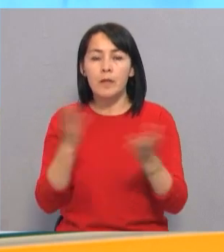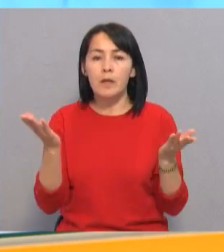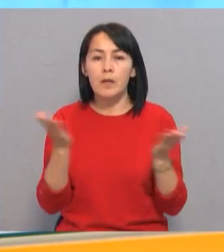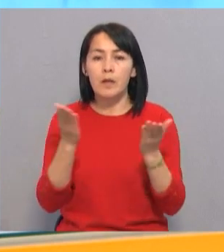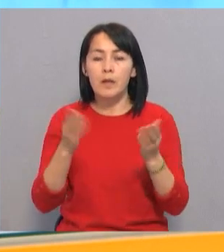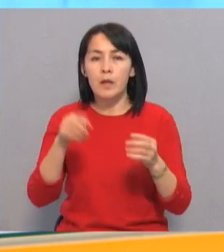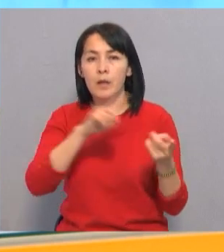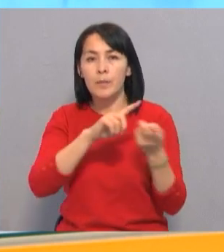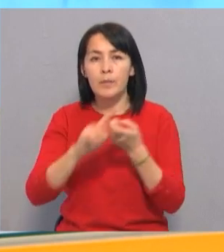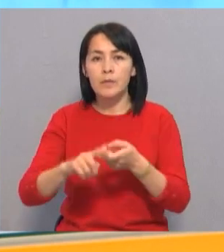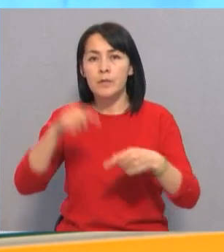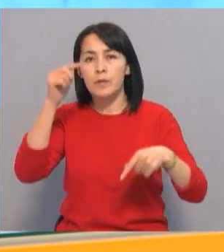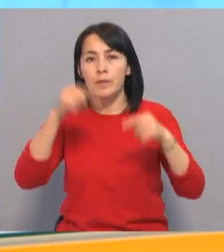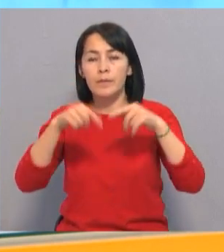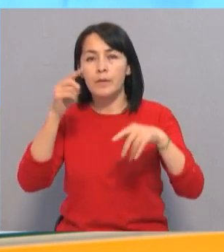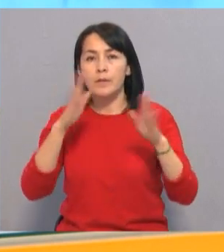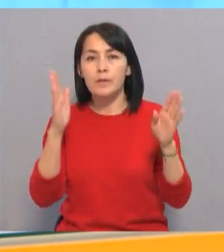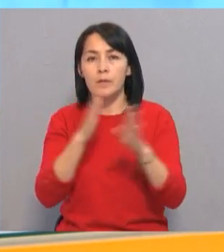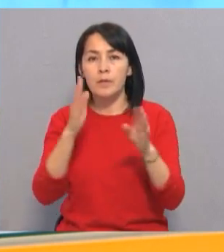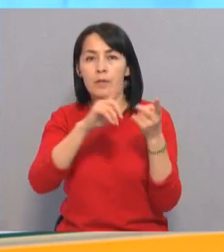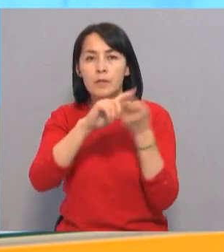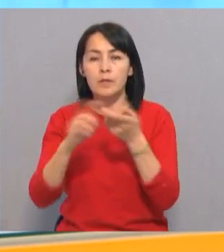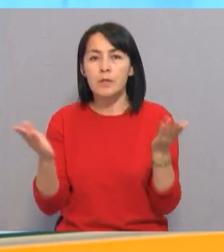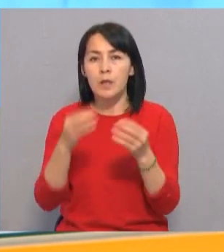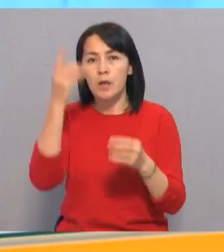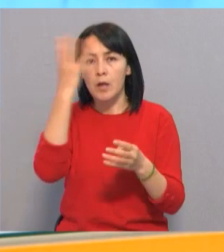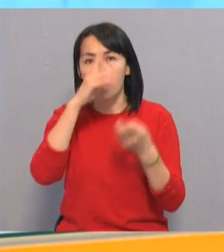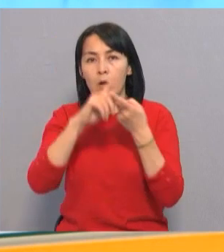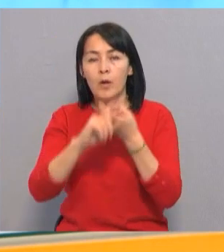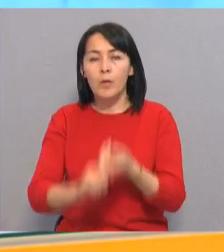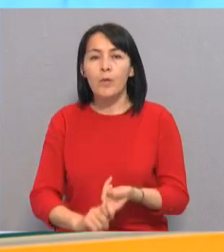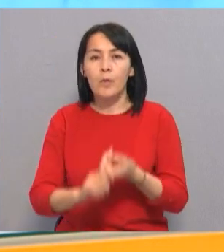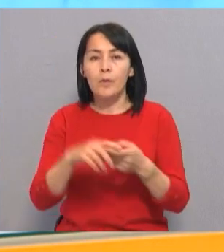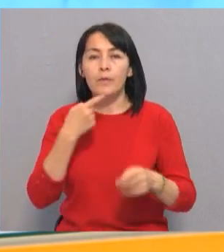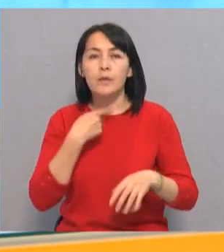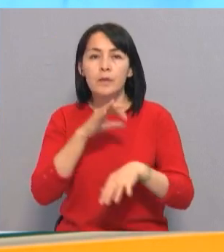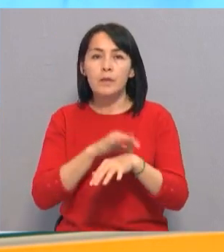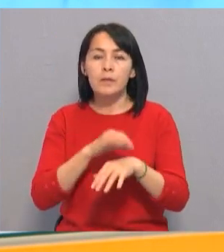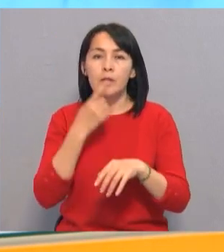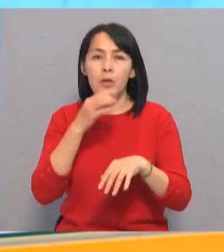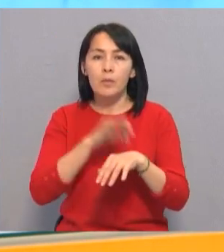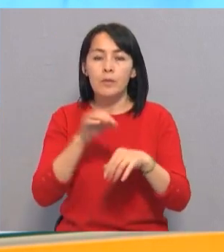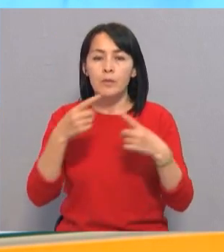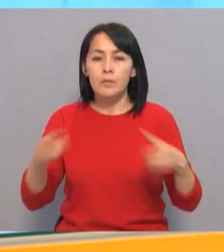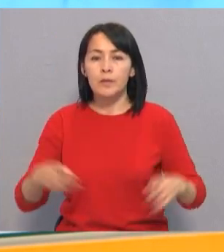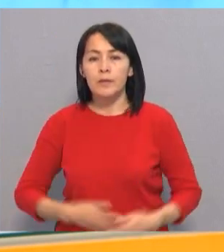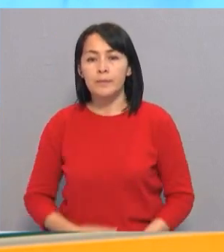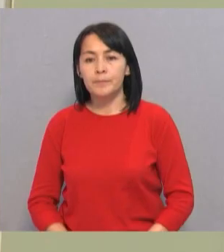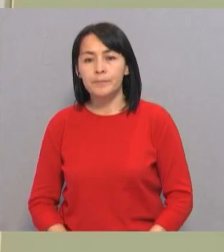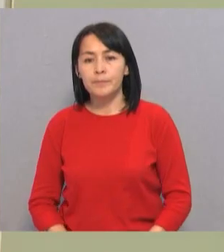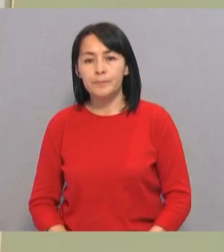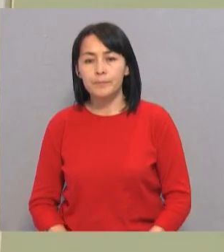заболеваний, передающихся воздушно-капельным путем, таких как корь, COVID-19, грипп и другие.